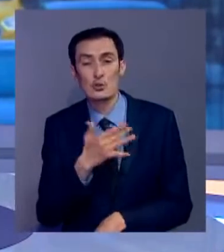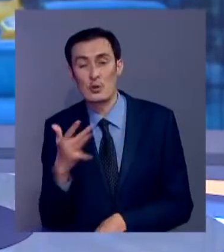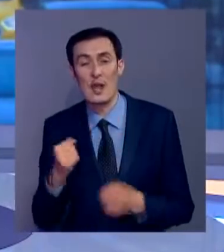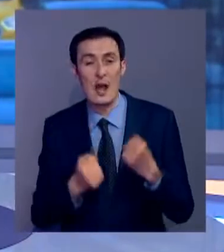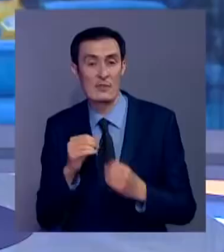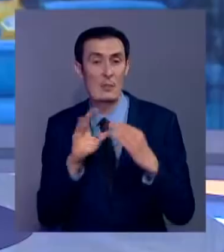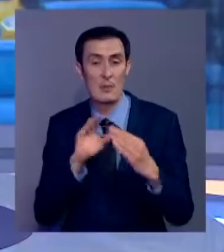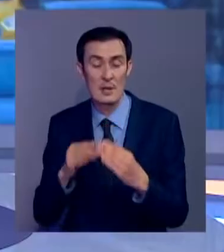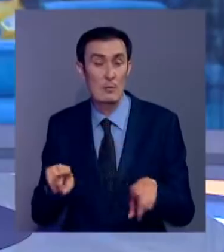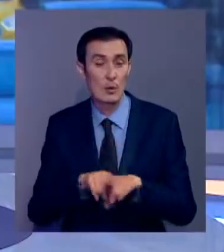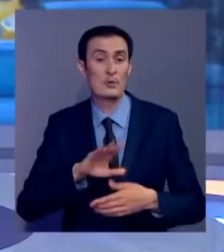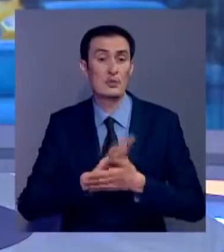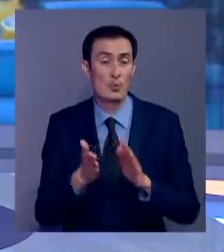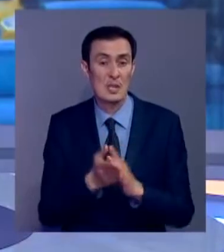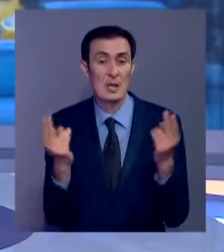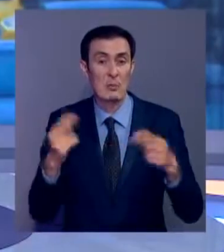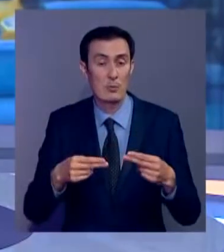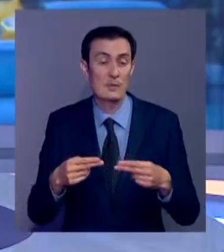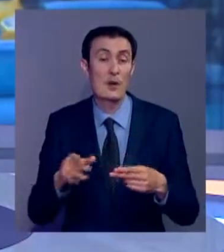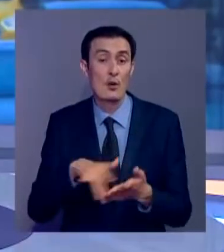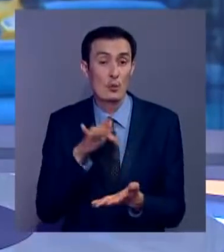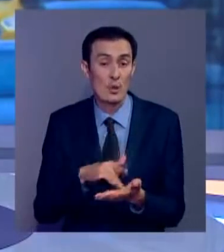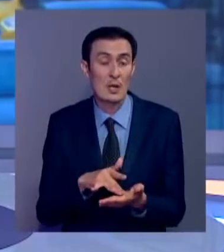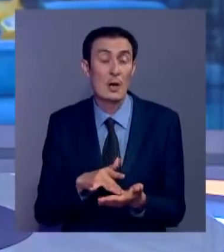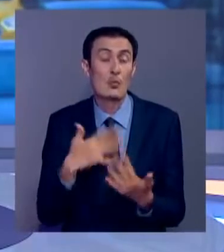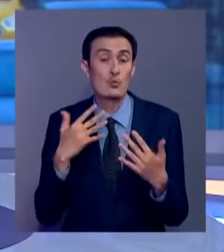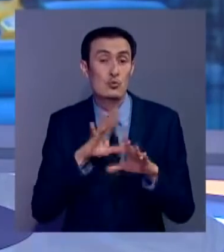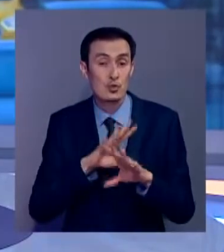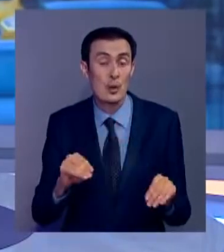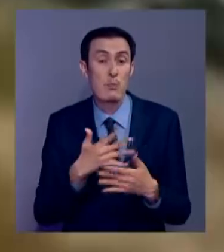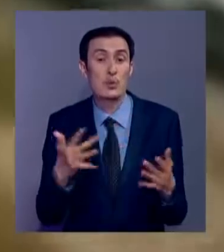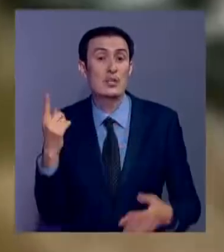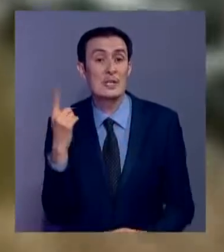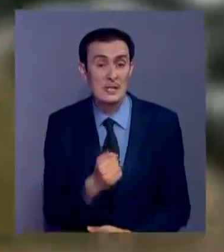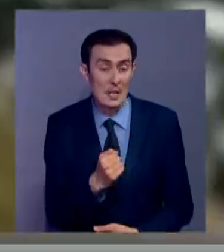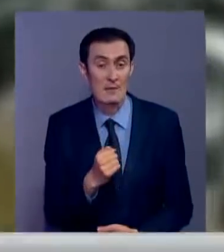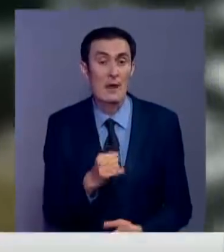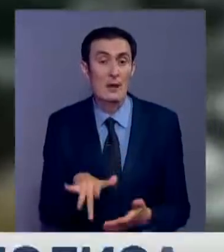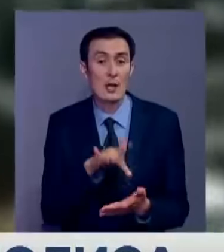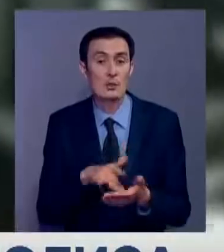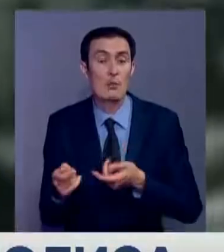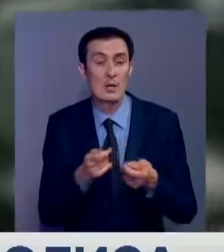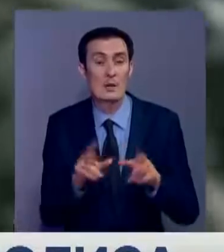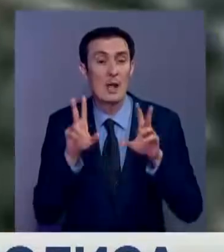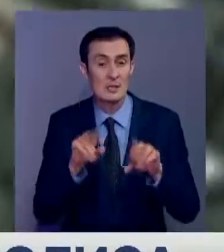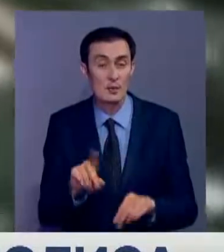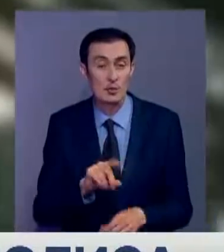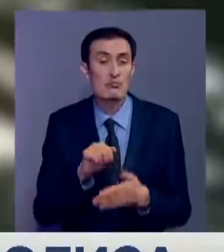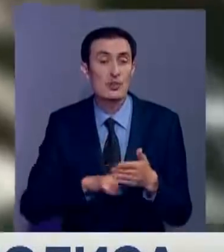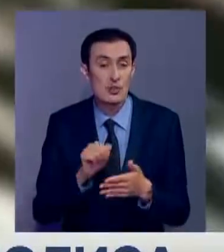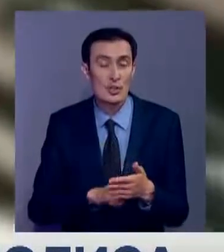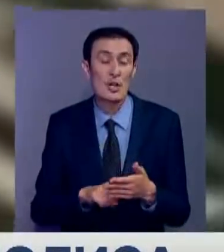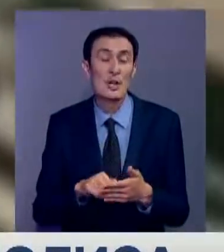автомобилей. Причем подобная ситуация на блокпостах мегаполиса наблюдается уже больше недели. В городском акимате заявили